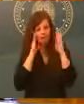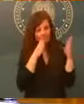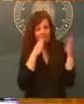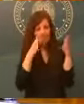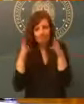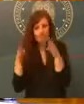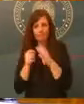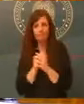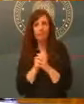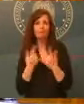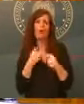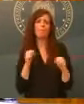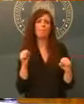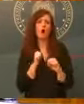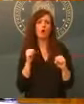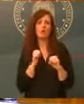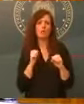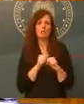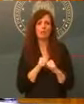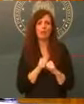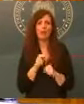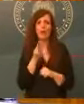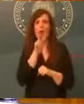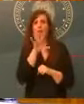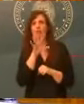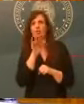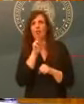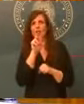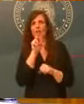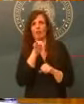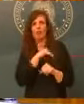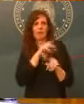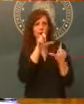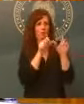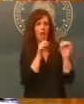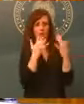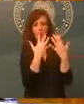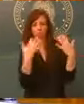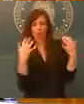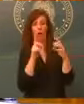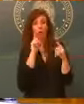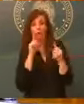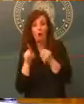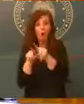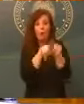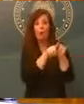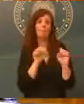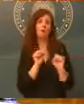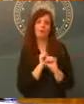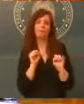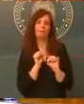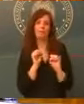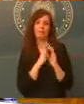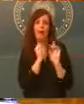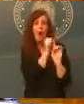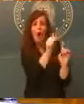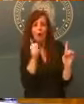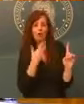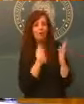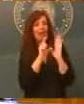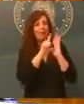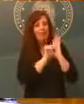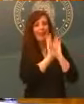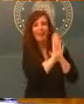si può insegnare a 25-30 studenti nello stesso modo perché ogni studente ha dei tempi differenti ha dei